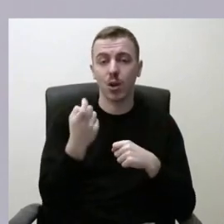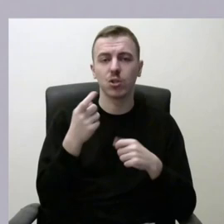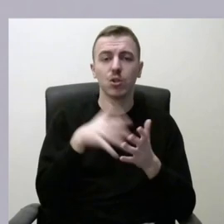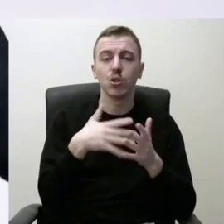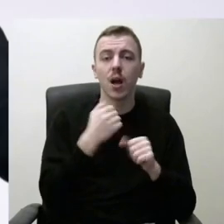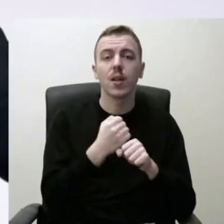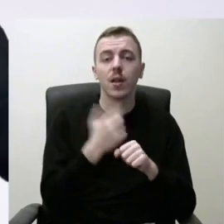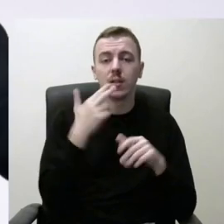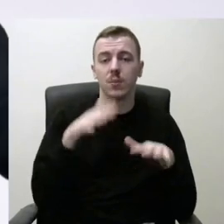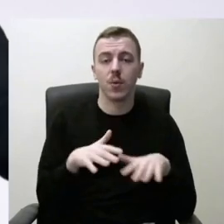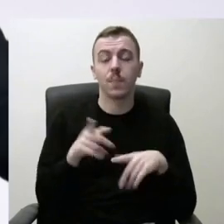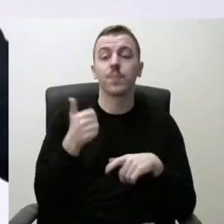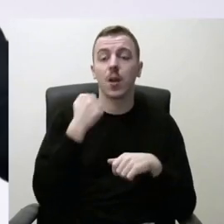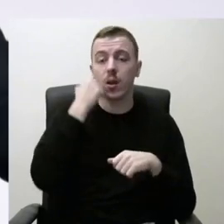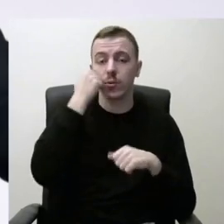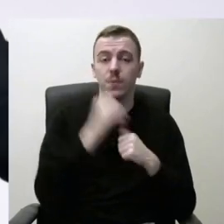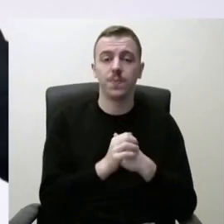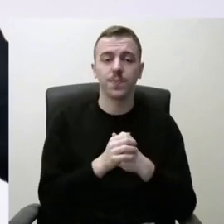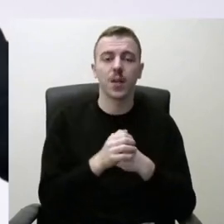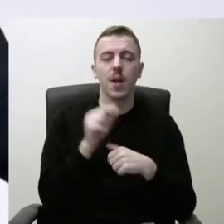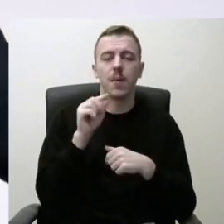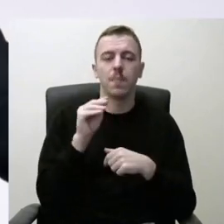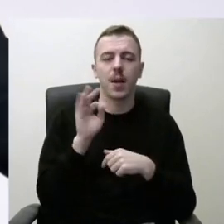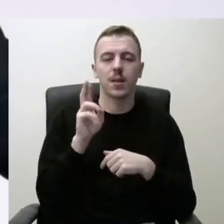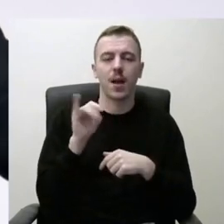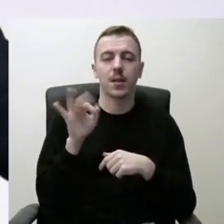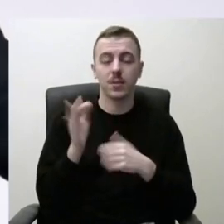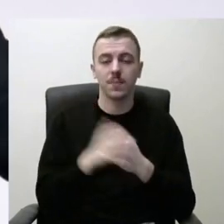Kaune. Ačiū. Gerbiamas Petraitis.